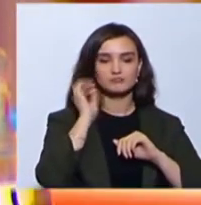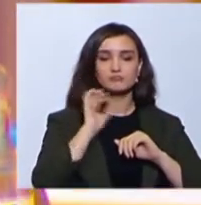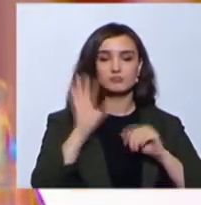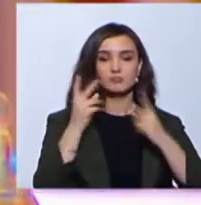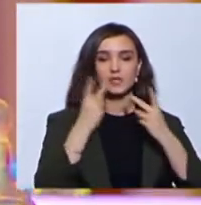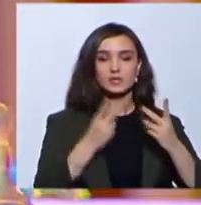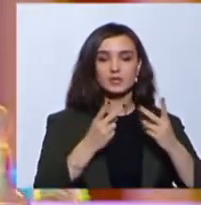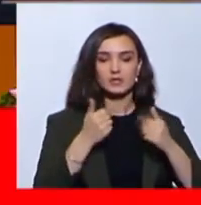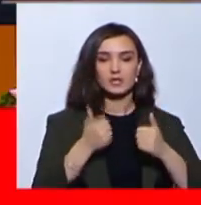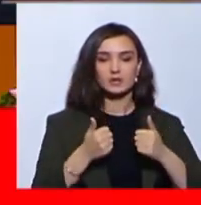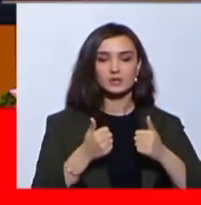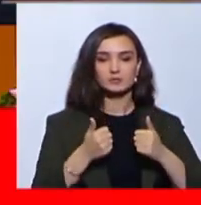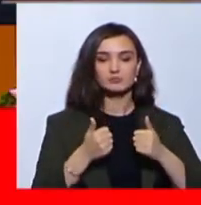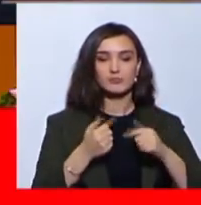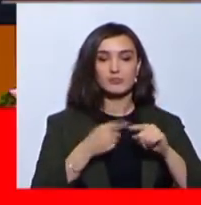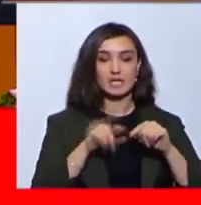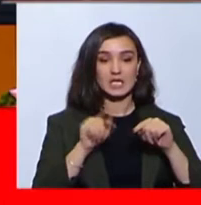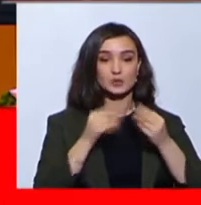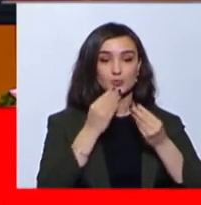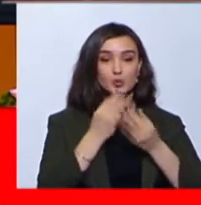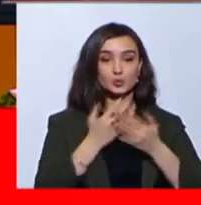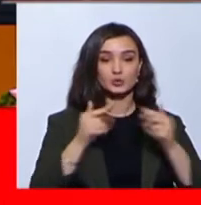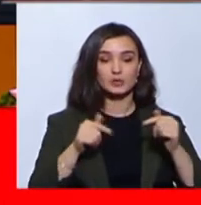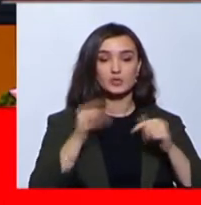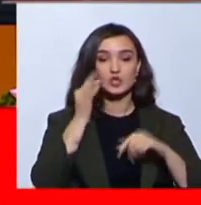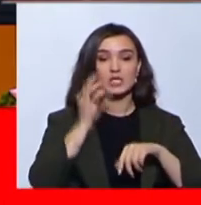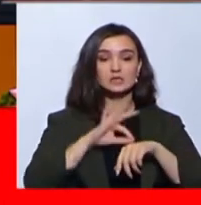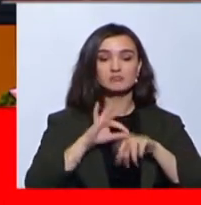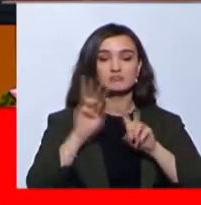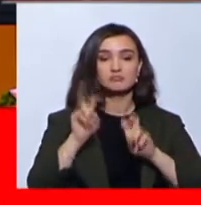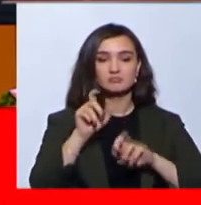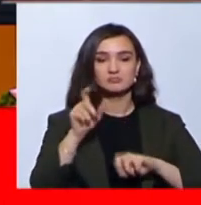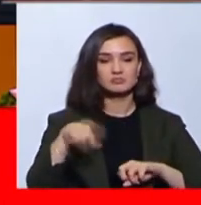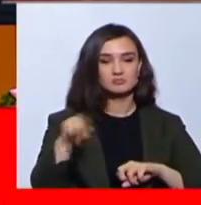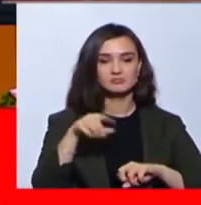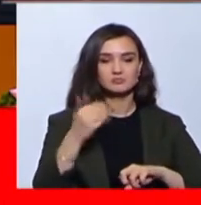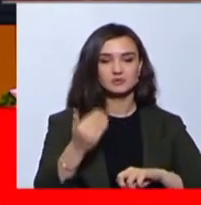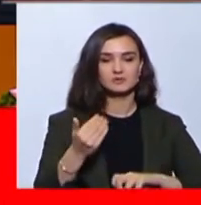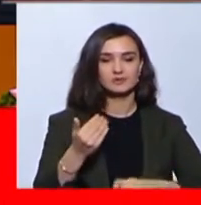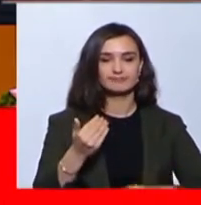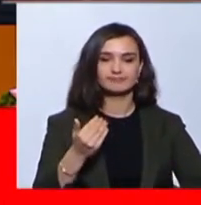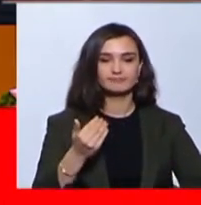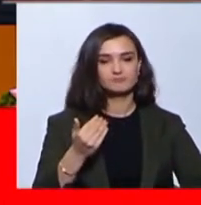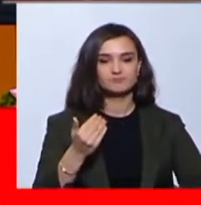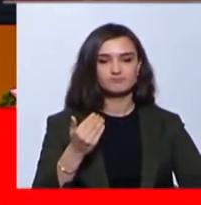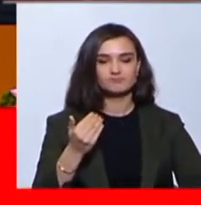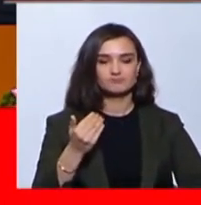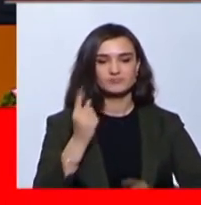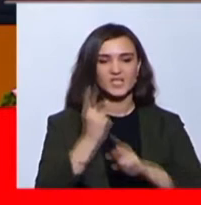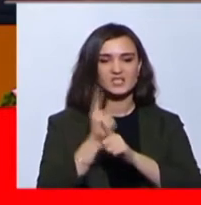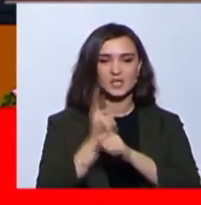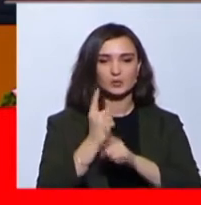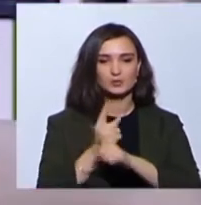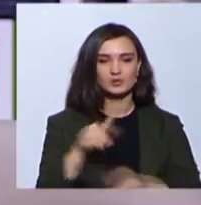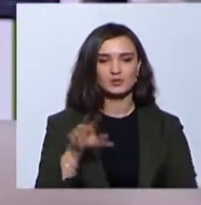ხედავს მაყურებელი კარგად, რომ ეს პროდუქტები შაქრიანი დიაბეტის მქონე პაციენტებისათვის როგორც წესი არის